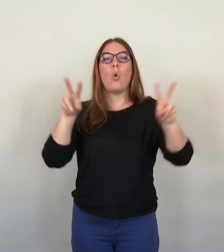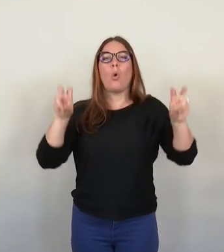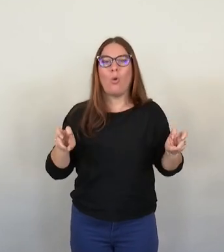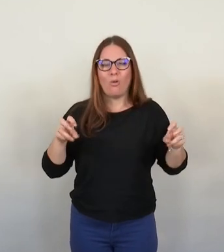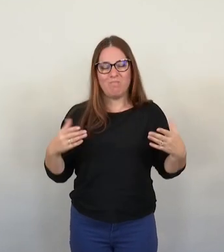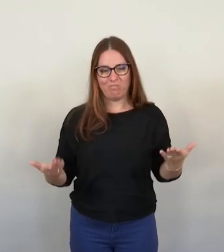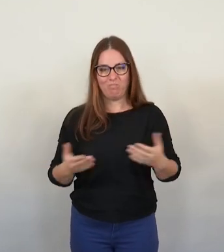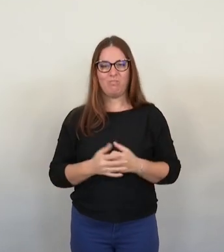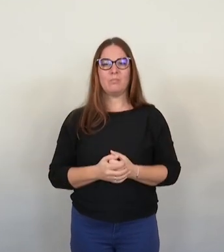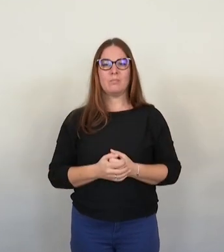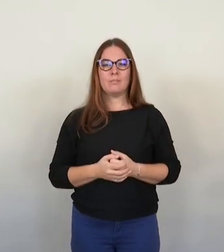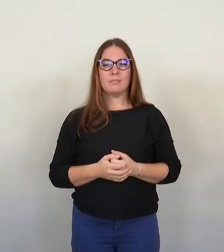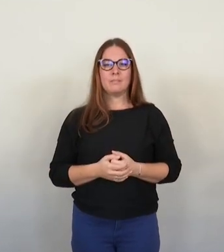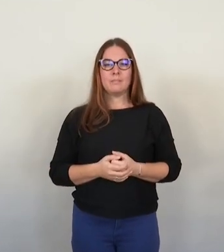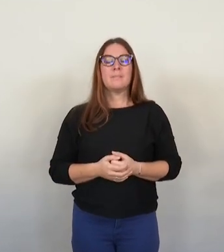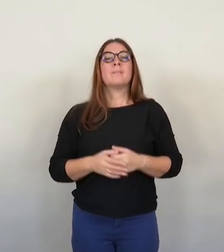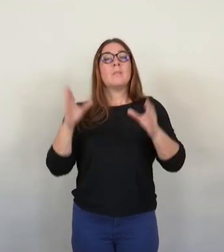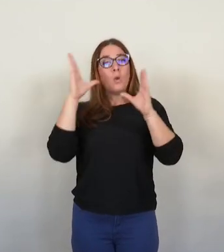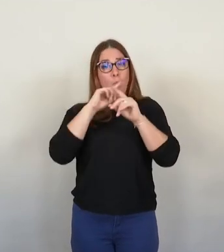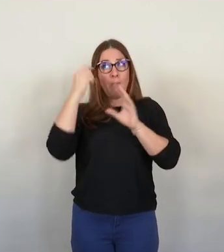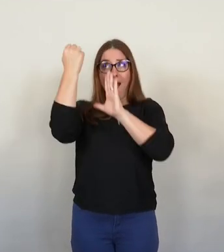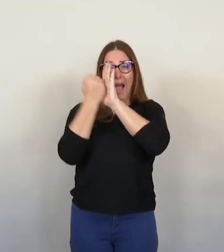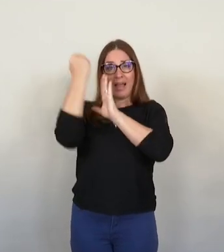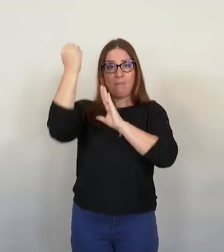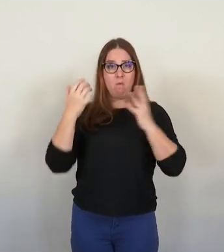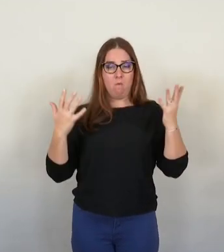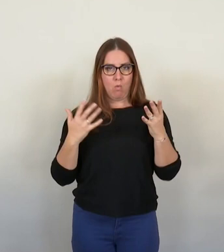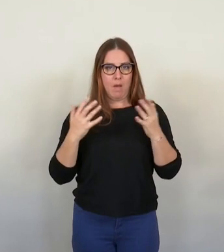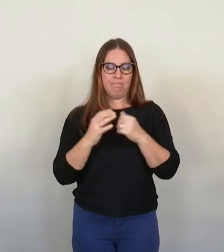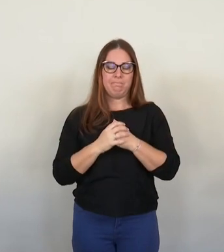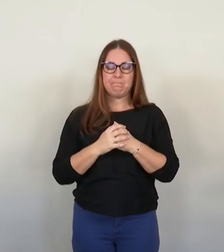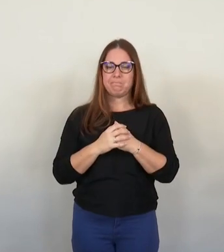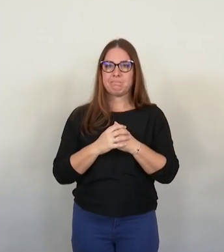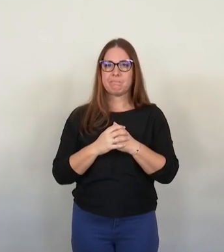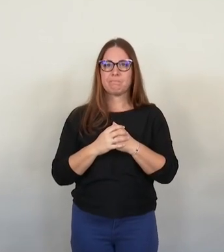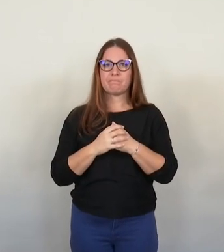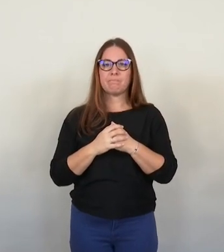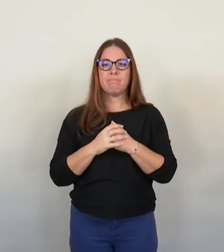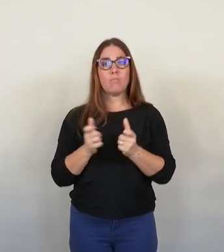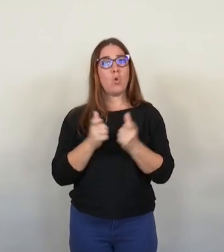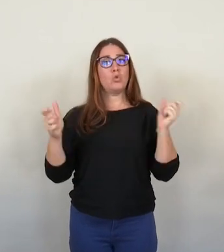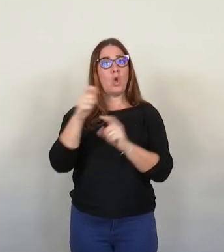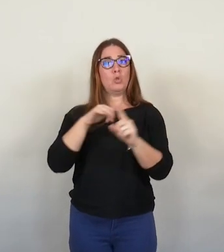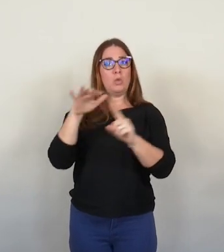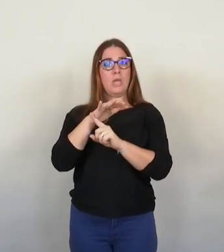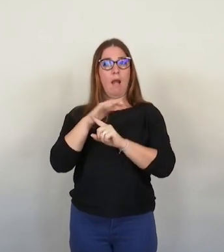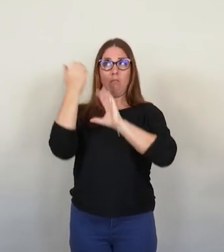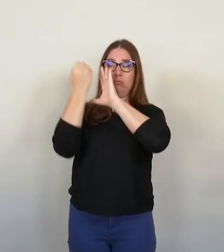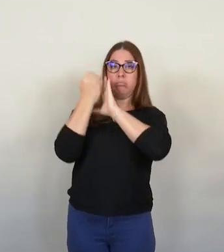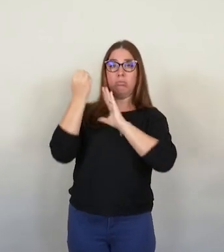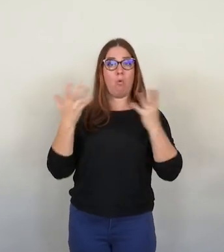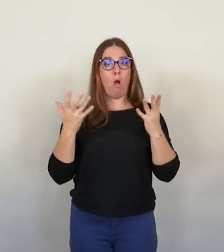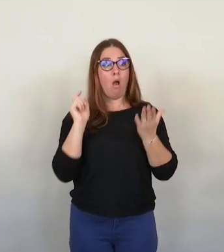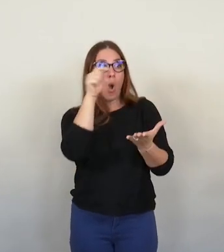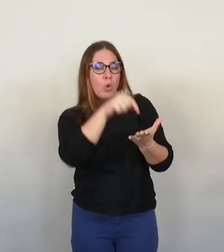sociaux rappelle la nature de cet agrément en quelques mots l'agrément centre social est donné à des lieux de proximité